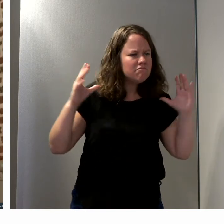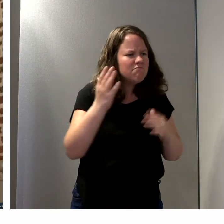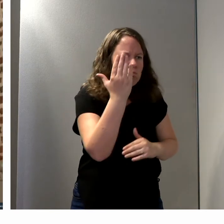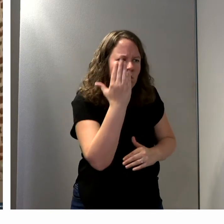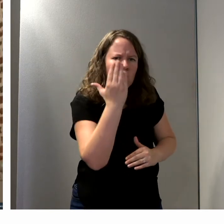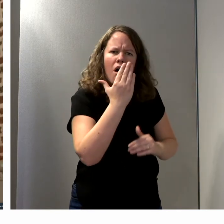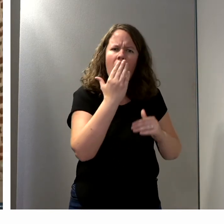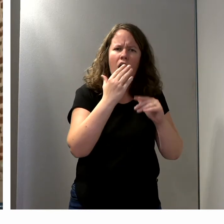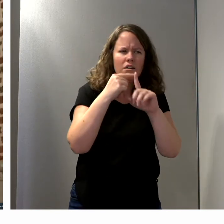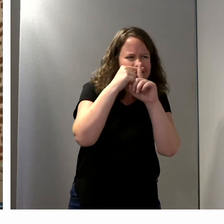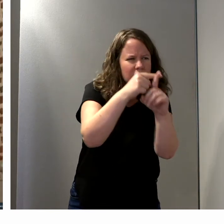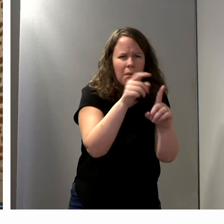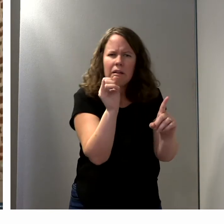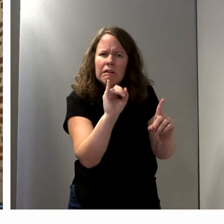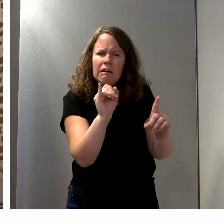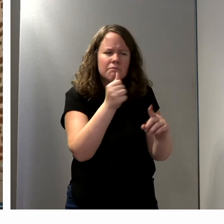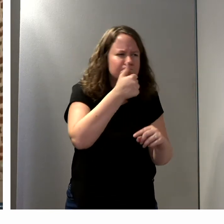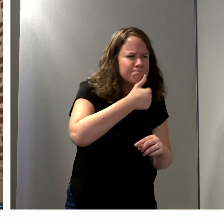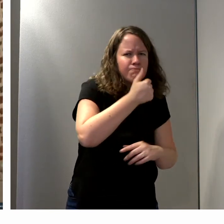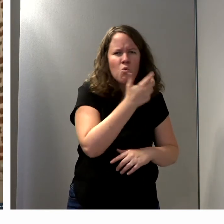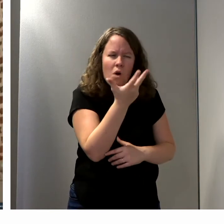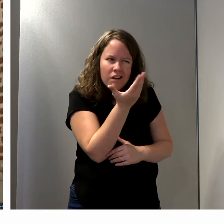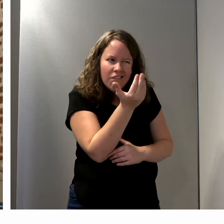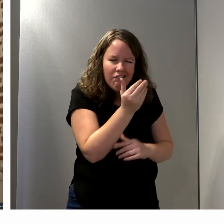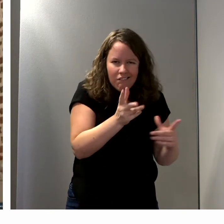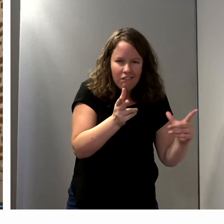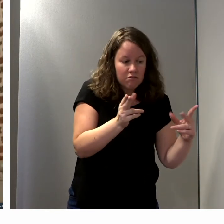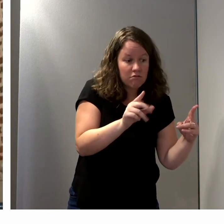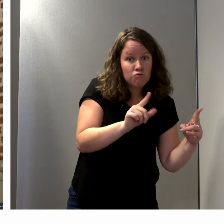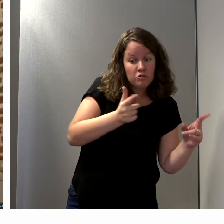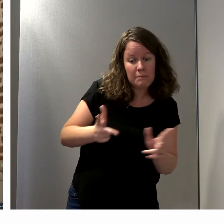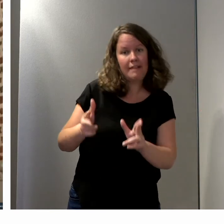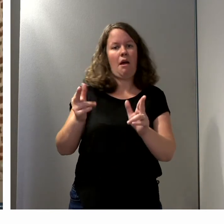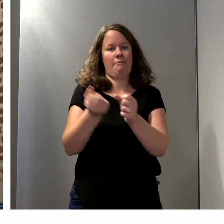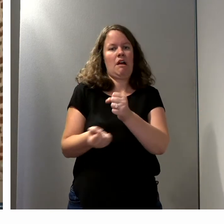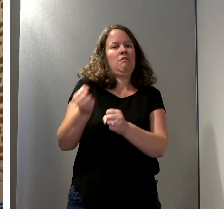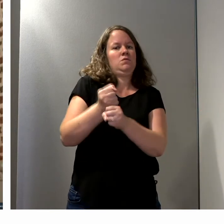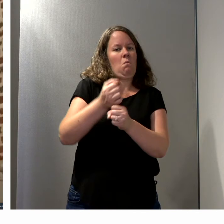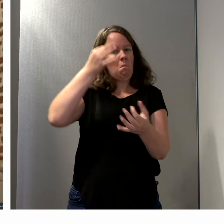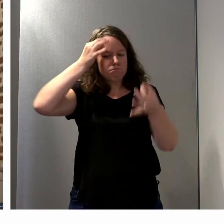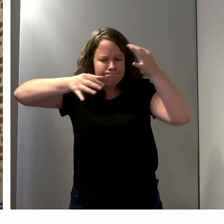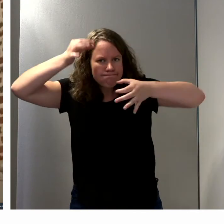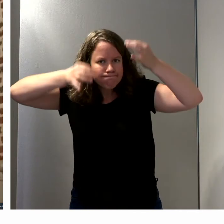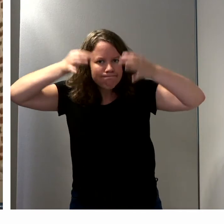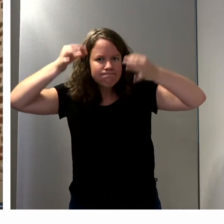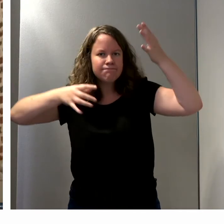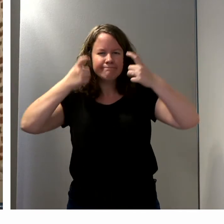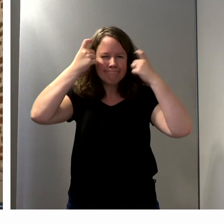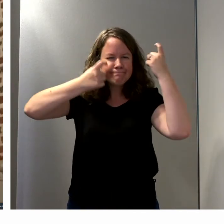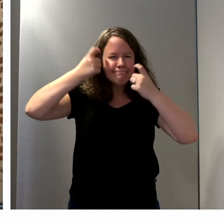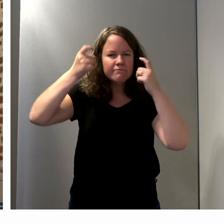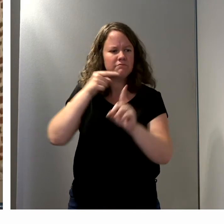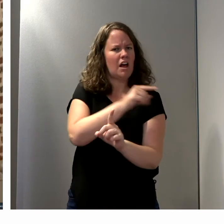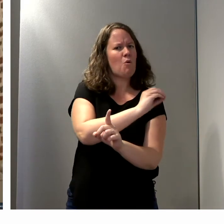les contraintes, les publics cibles, etc. Ensuite, on va avoir une étape plutôt de conception, créativité. On va imaginer un service qui